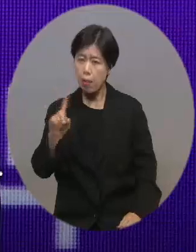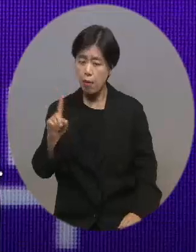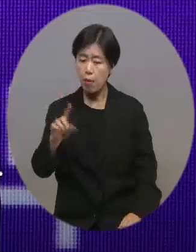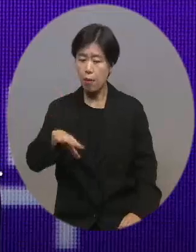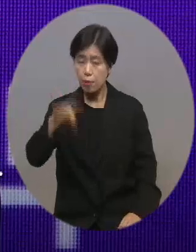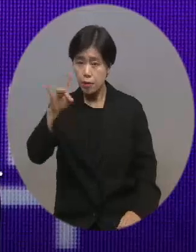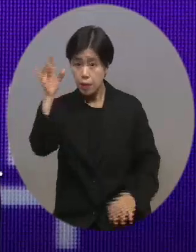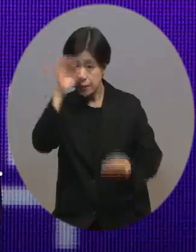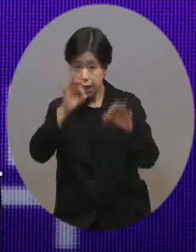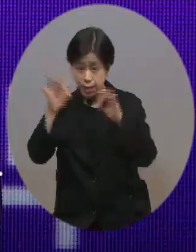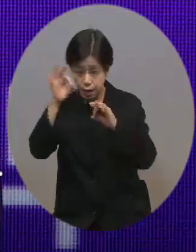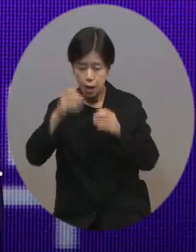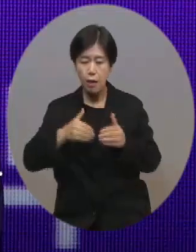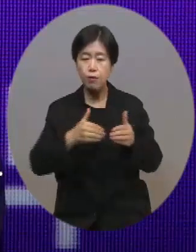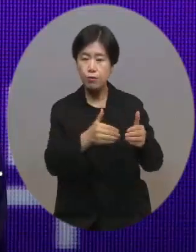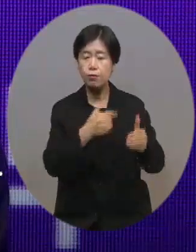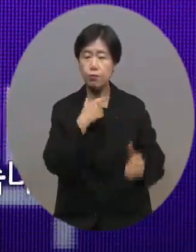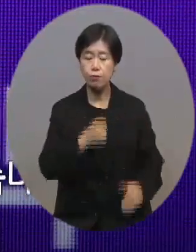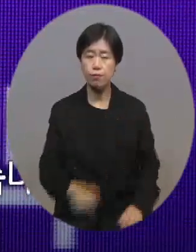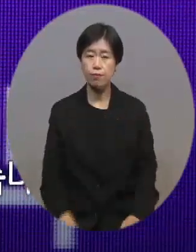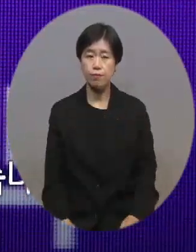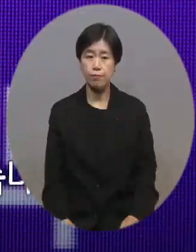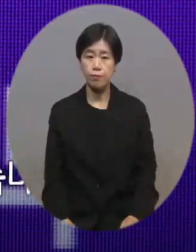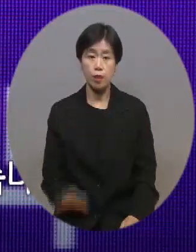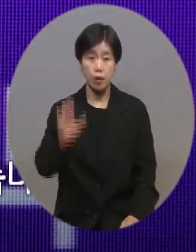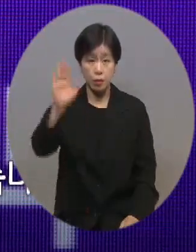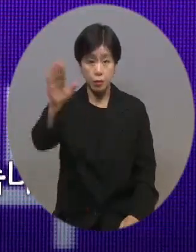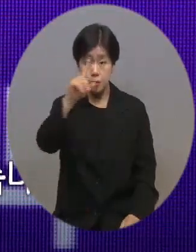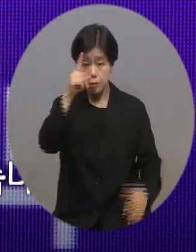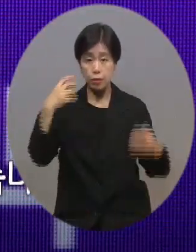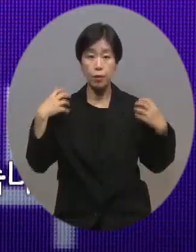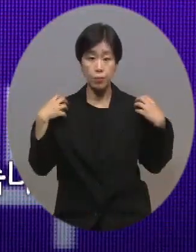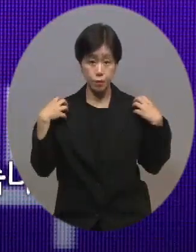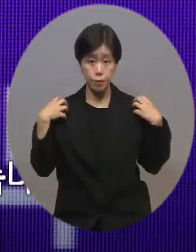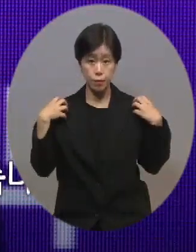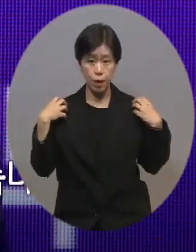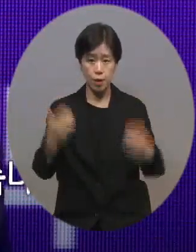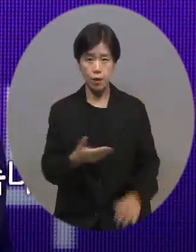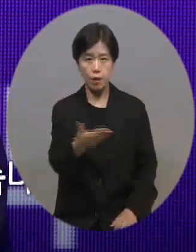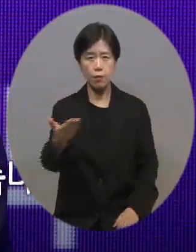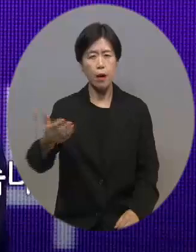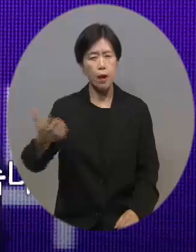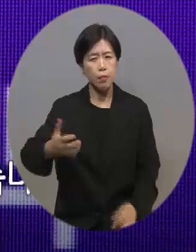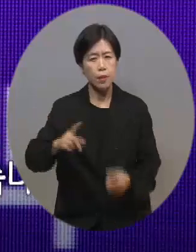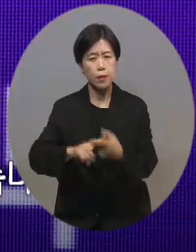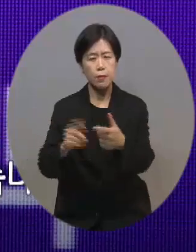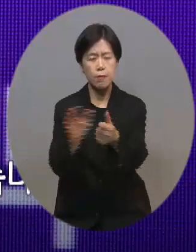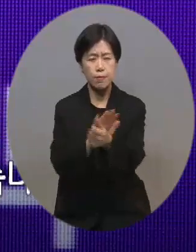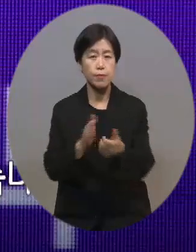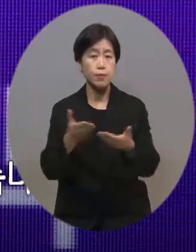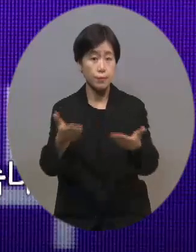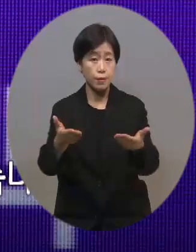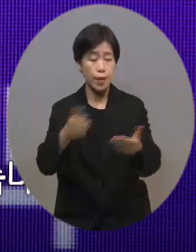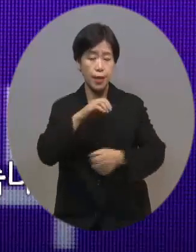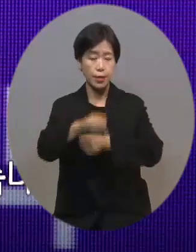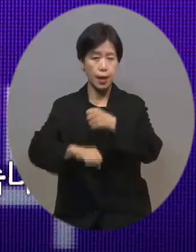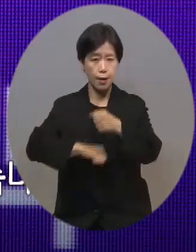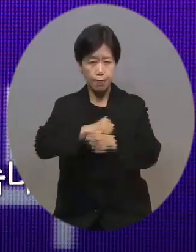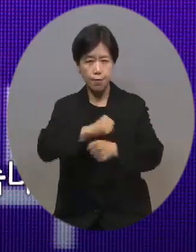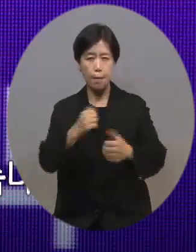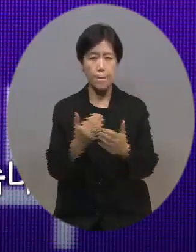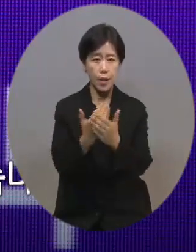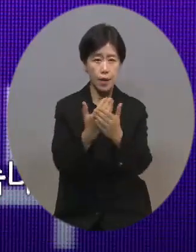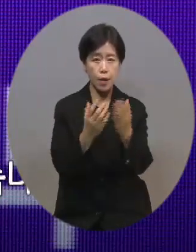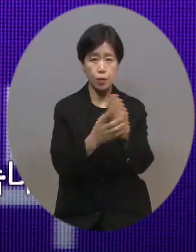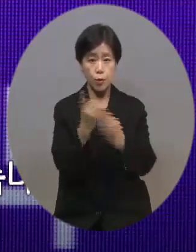먼저 추진해 나가고 있습니다. 앞으로도 정부는 여러분의 아픔을 보듬어드리고 자유와 분명의